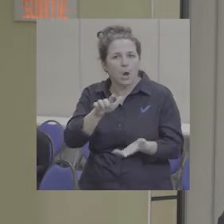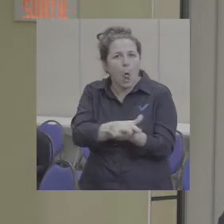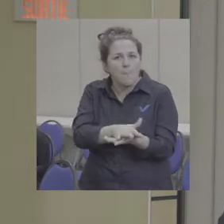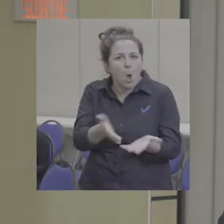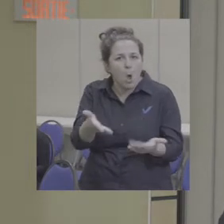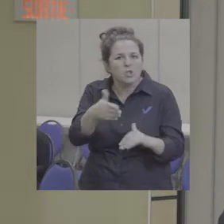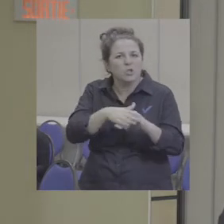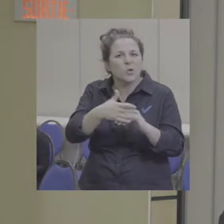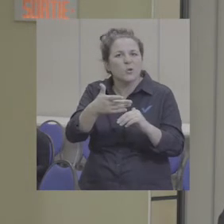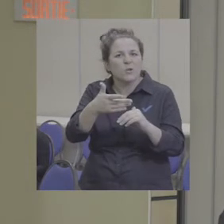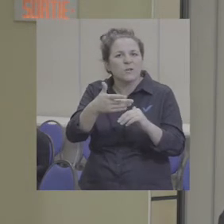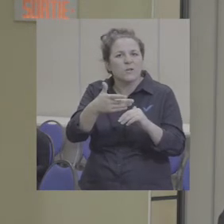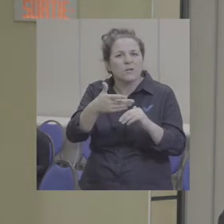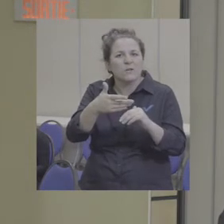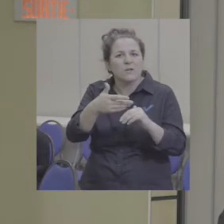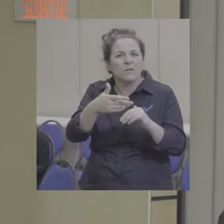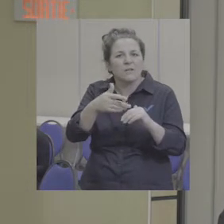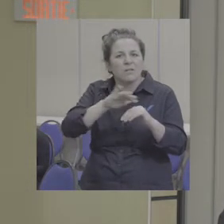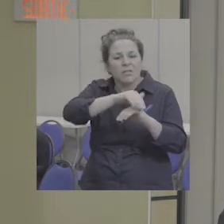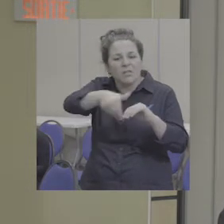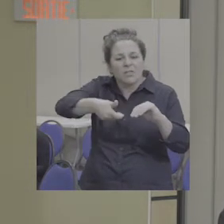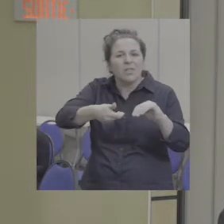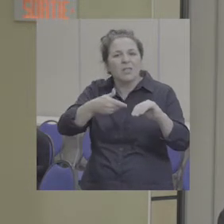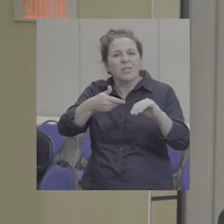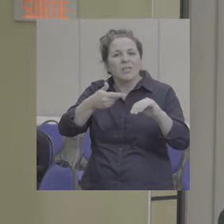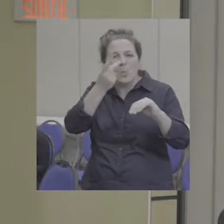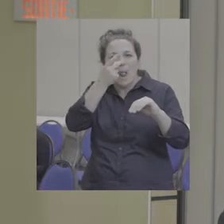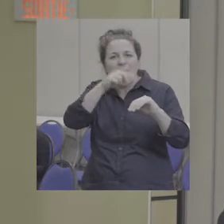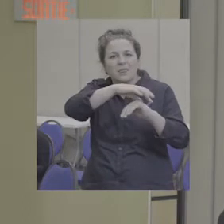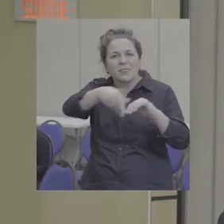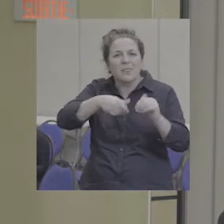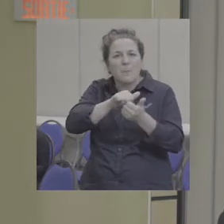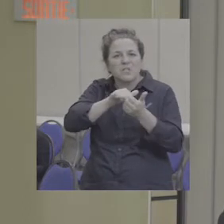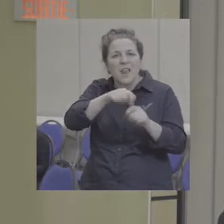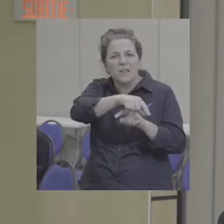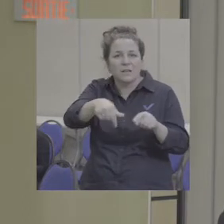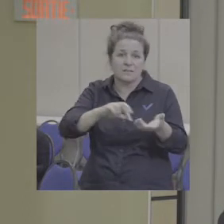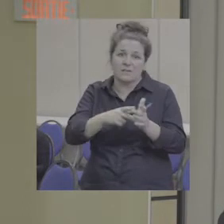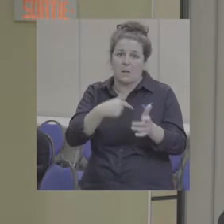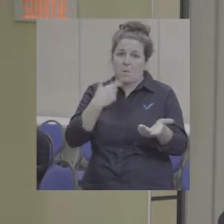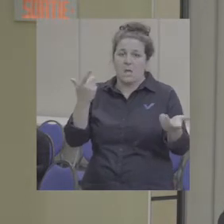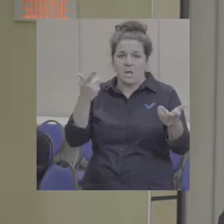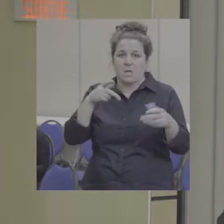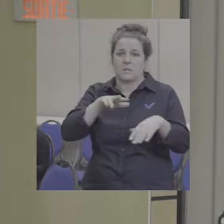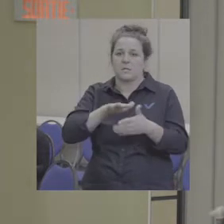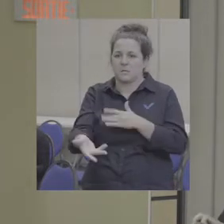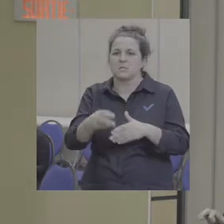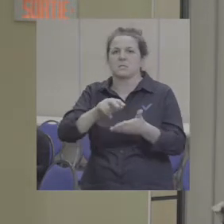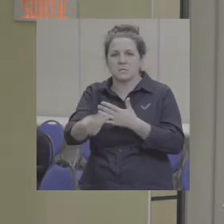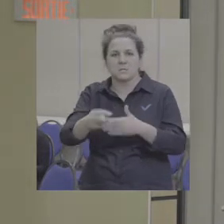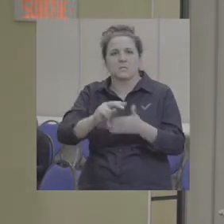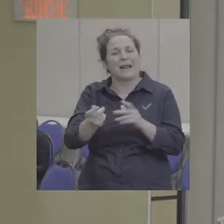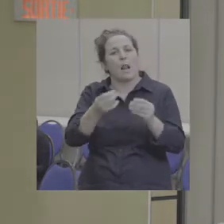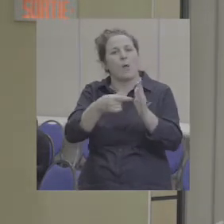sur la porcelaine. Fait que je me suis cassé la gueule une couple de fois, là. Puis j'ai dit,